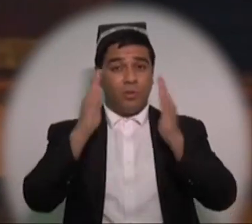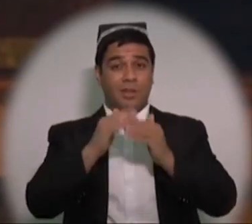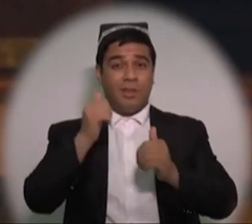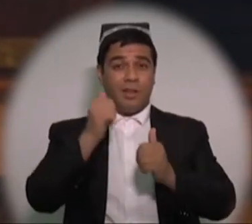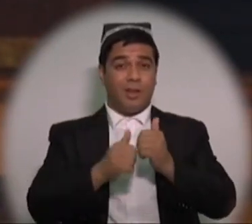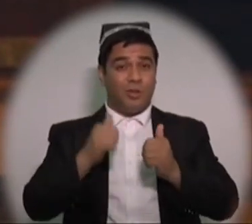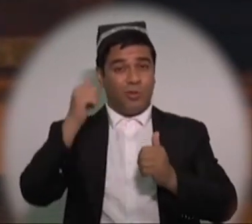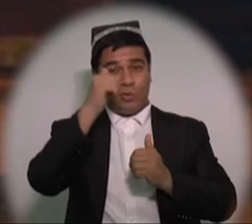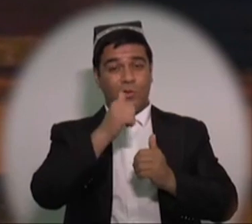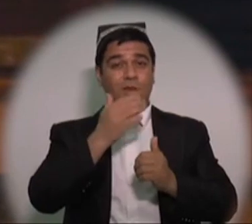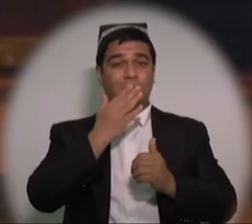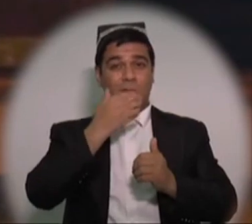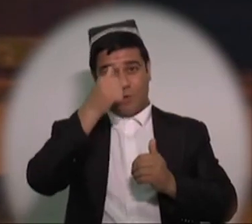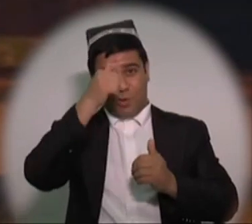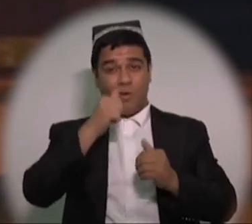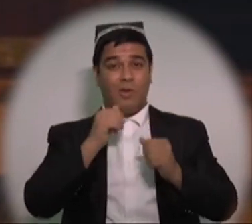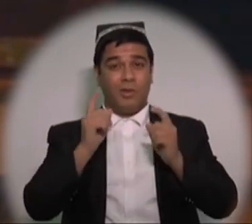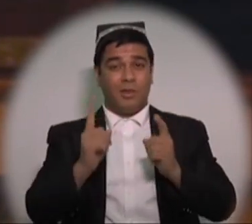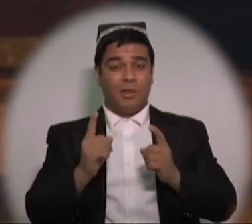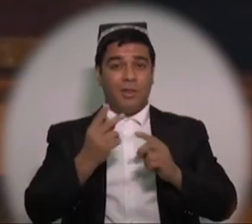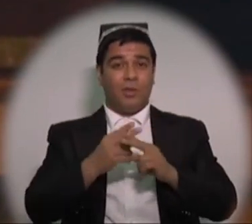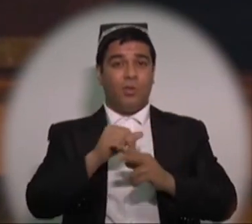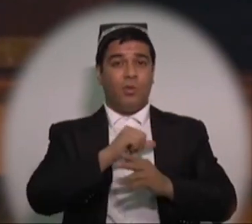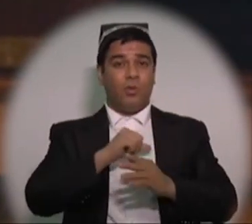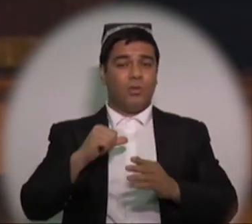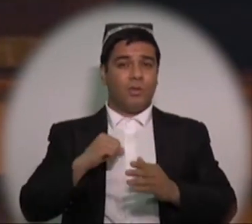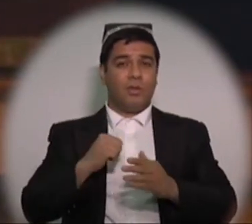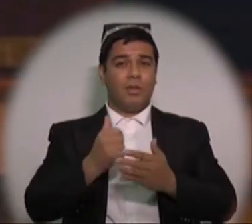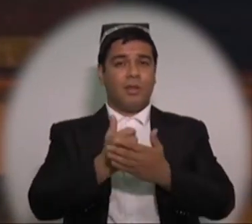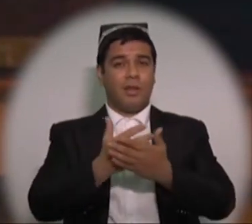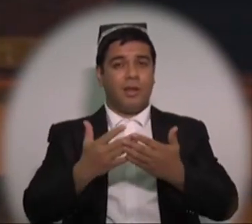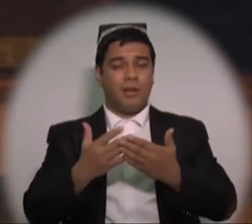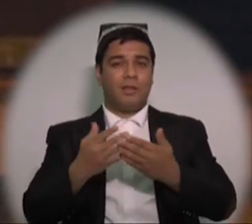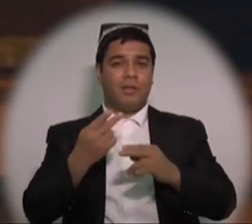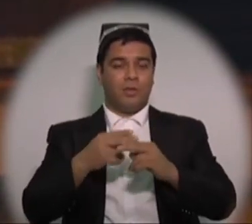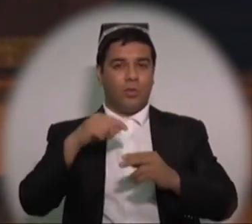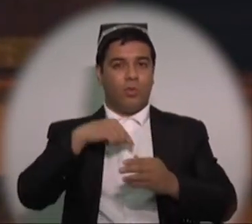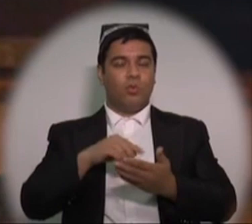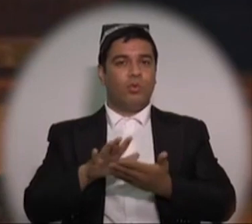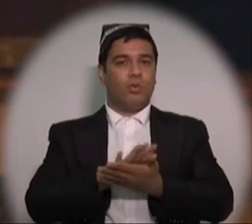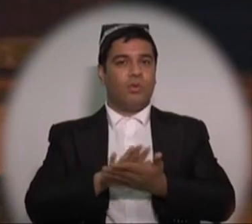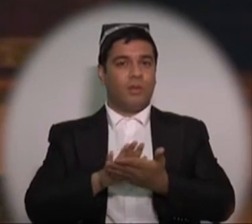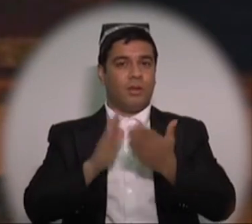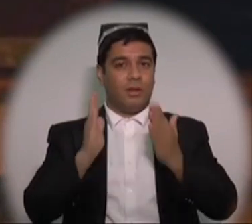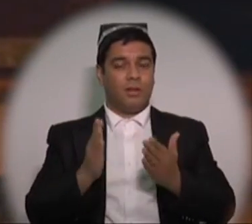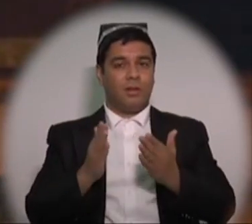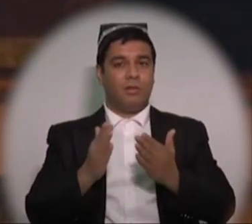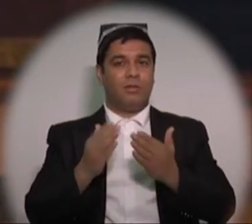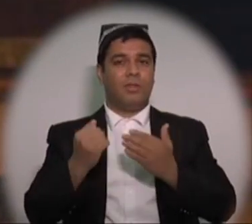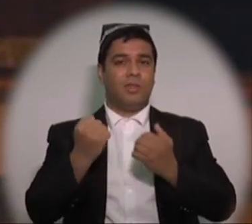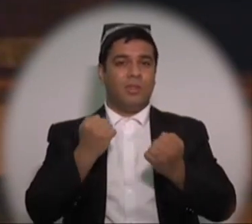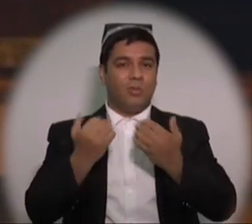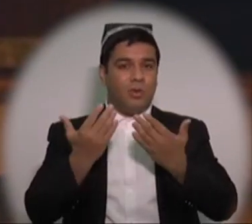her yılı Ramazan ayı da özünü berçe sahada paklab aladı.